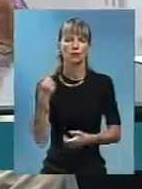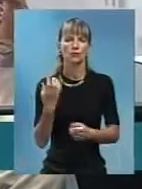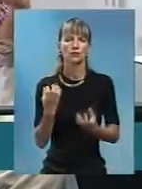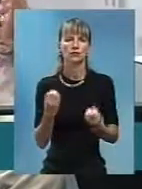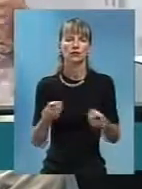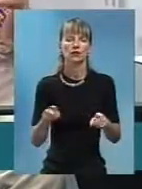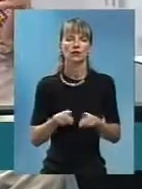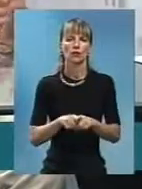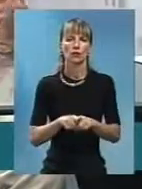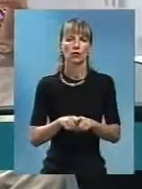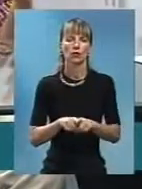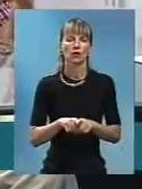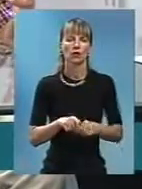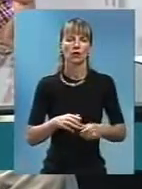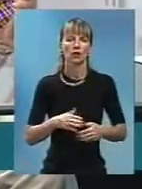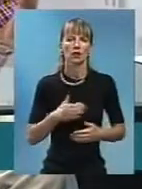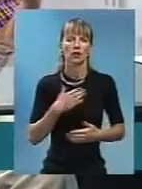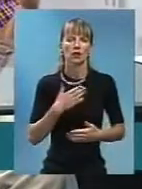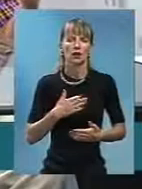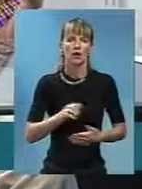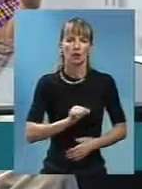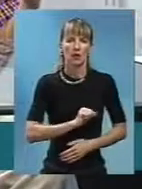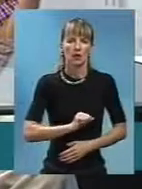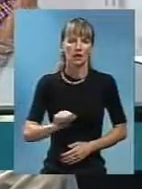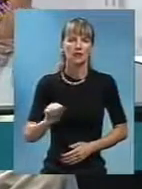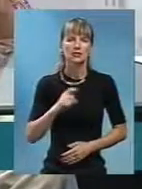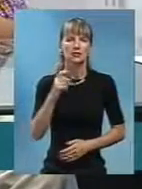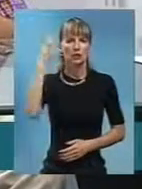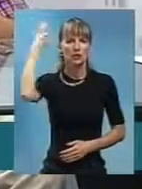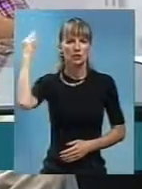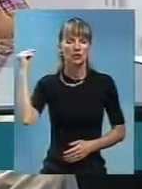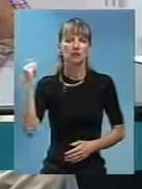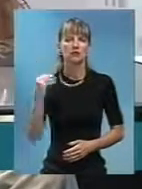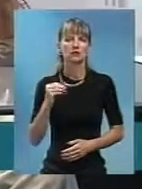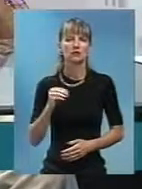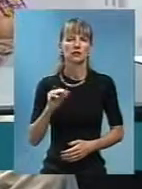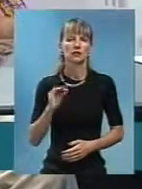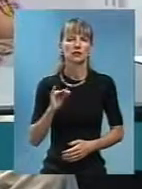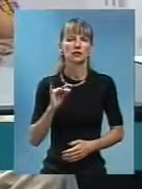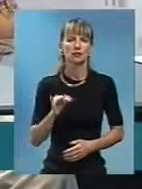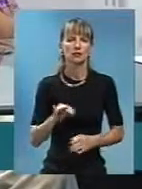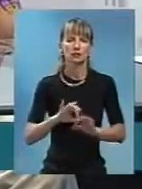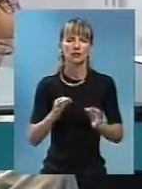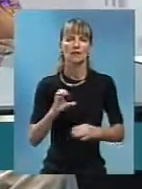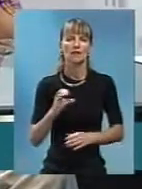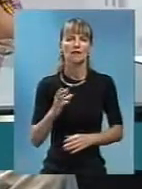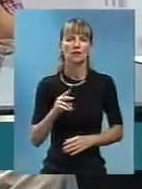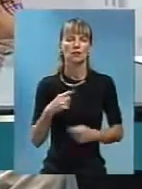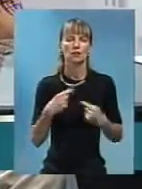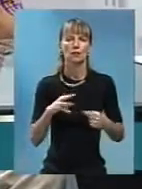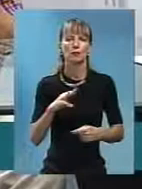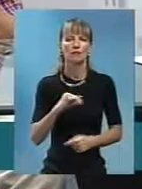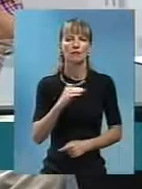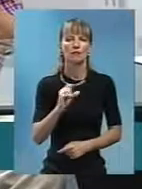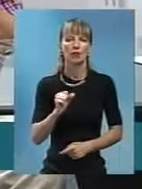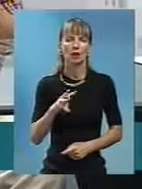такою патріотичною, з Хортицею, з козацтвом, врешті-решт, з мечами Святослава і таке, і іншими, можливо, міфами.